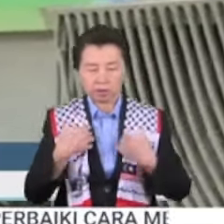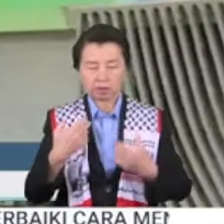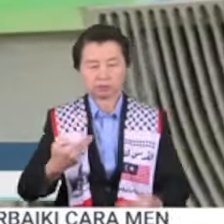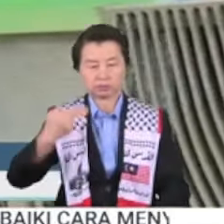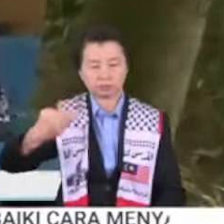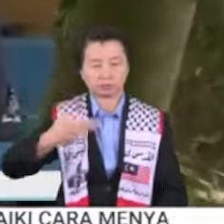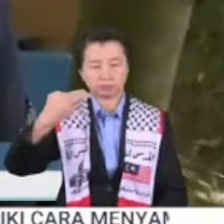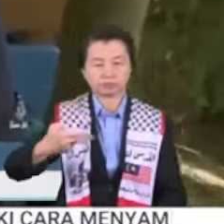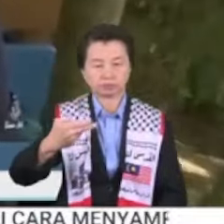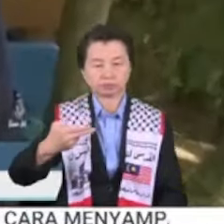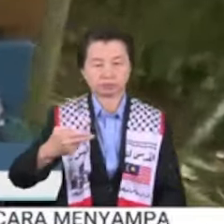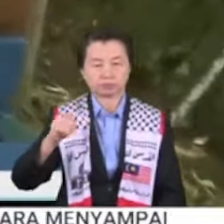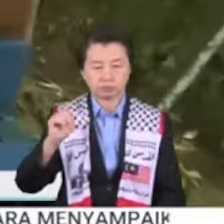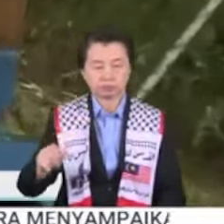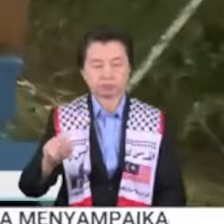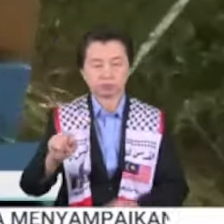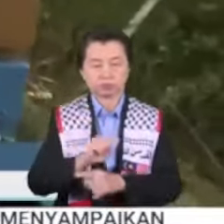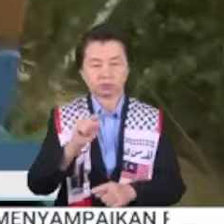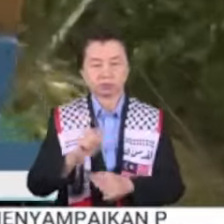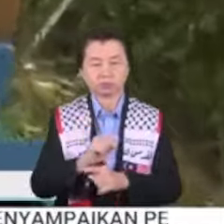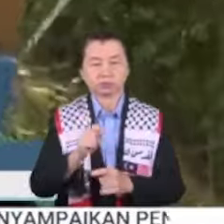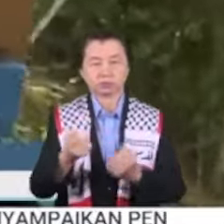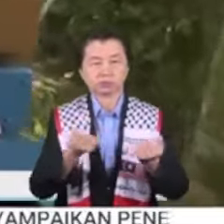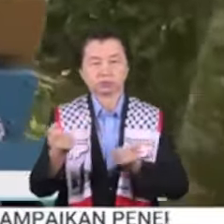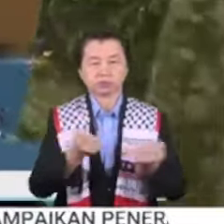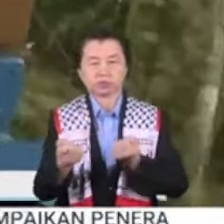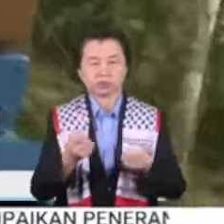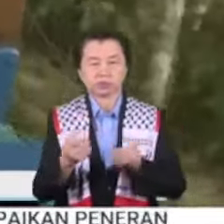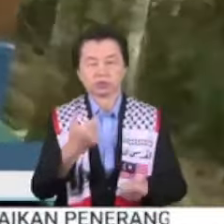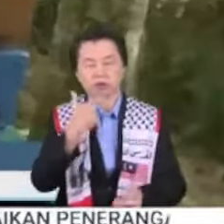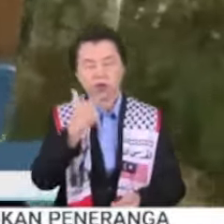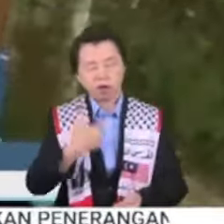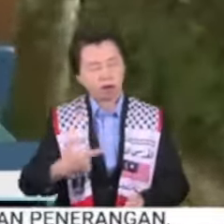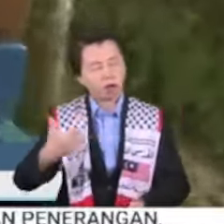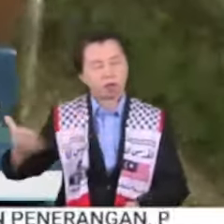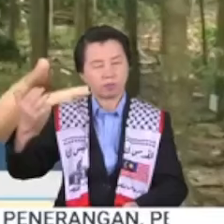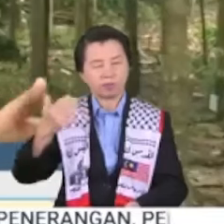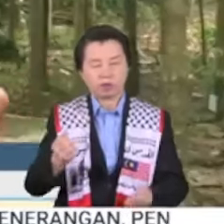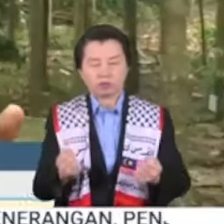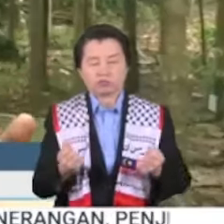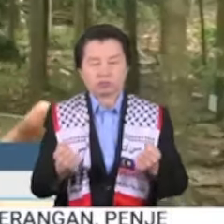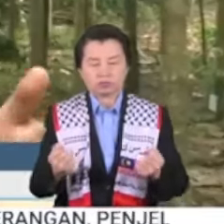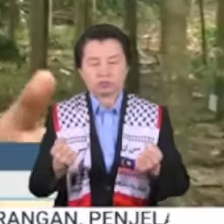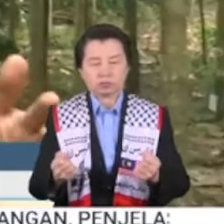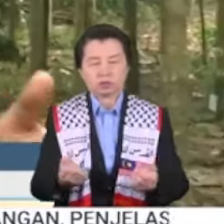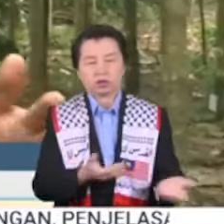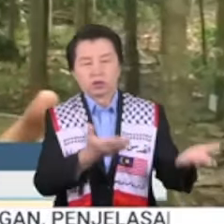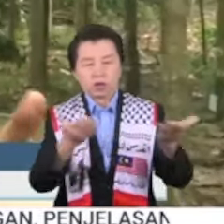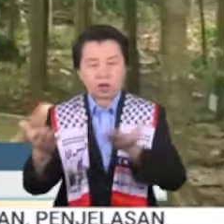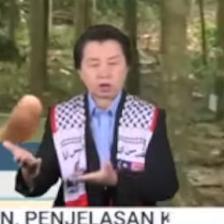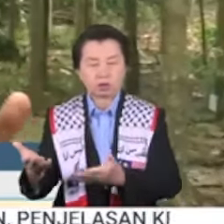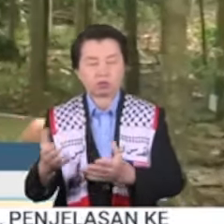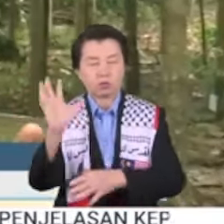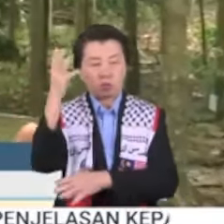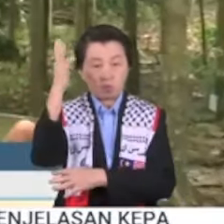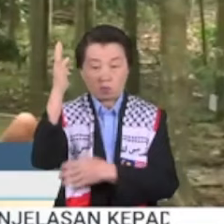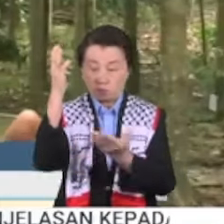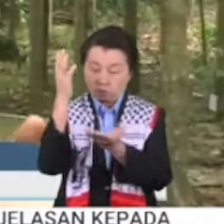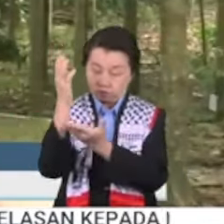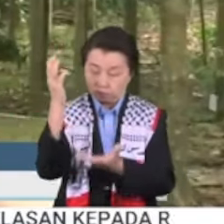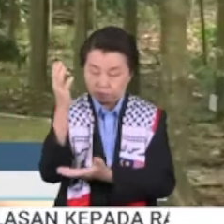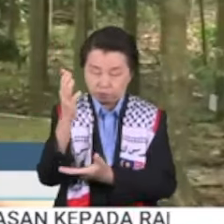history sejarah ini penggunaan lokomotif kereta api dulu digunakan untuk mengangkut balak dan kami dapat